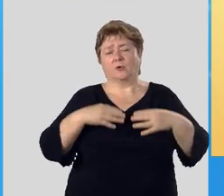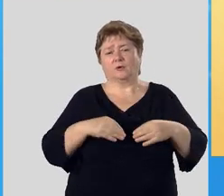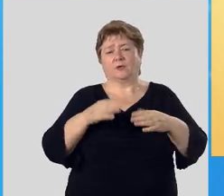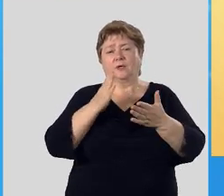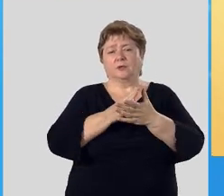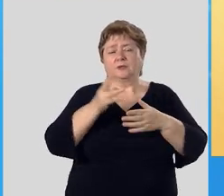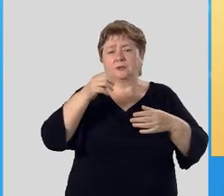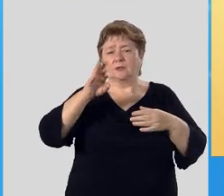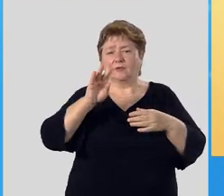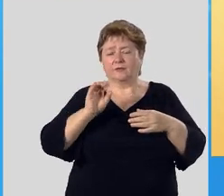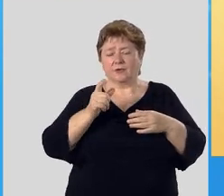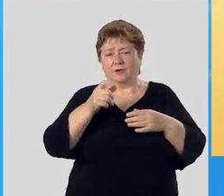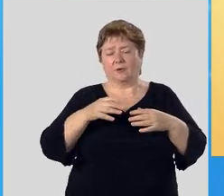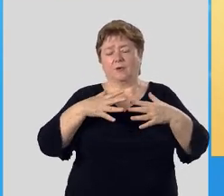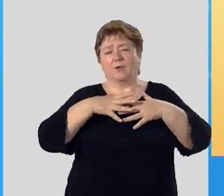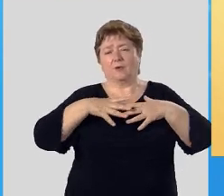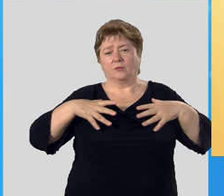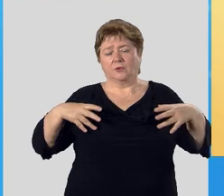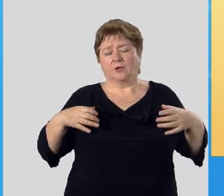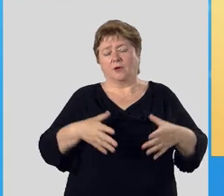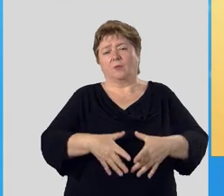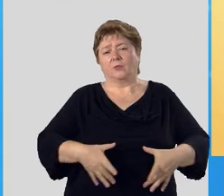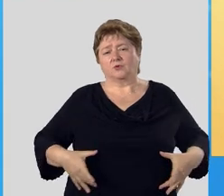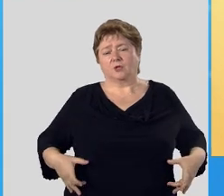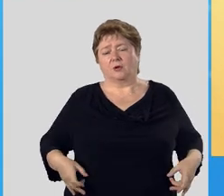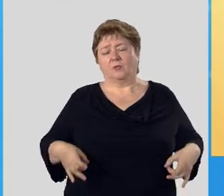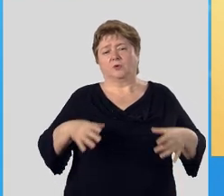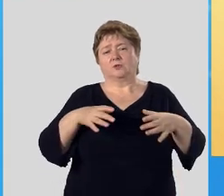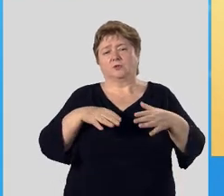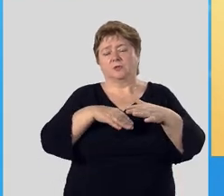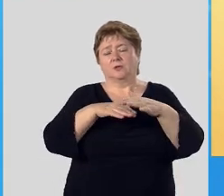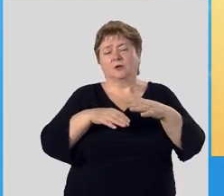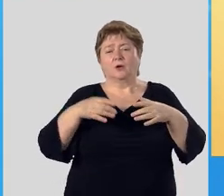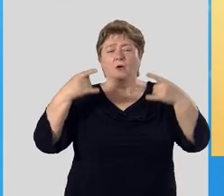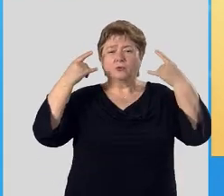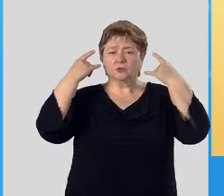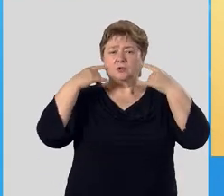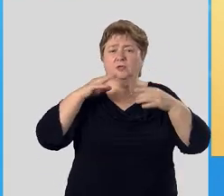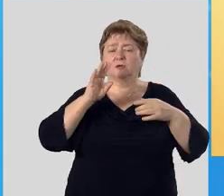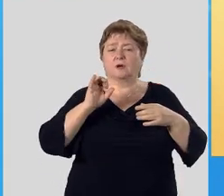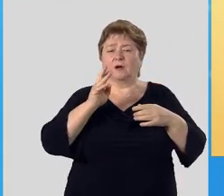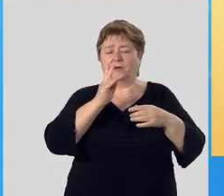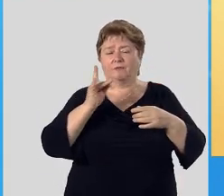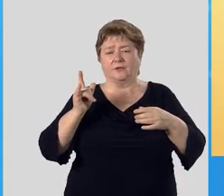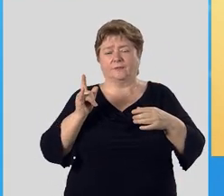есть диафрагма грудная и брюшная полости ушные раковины